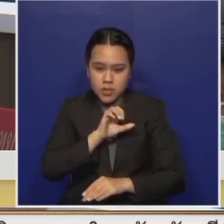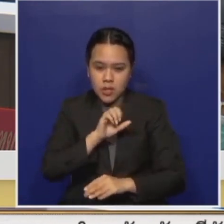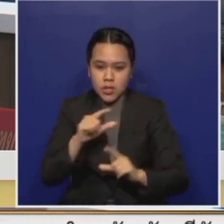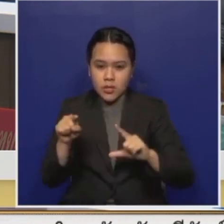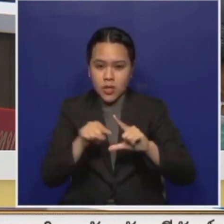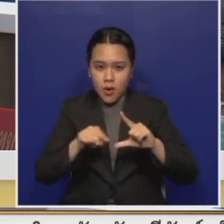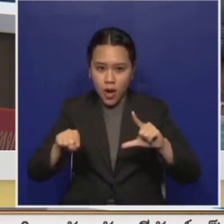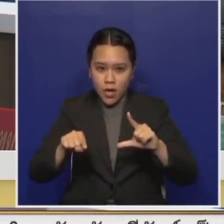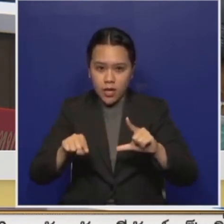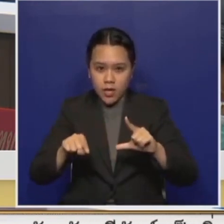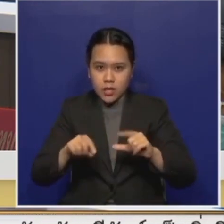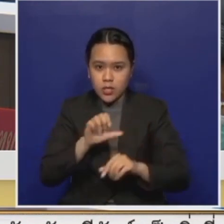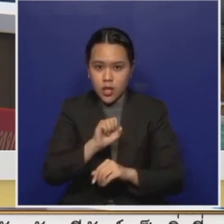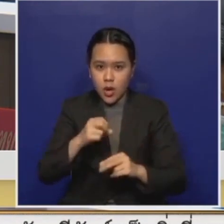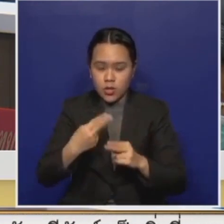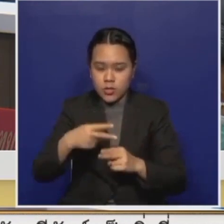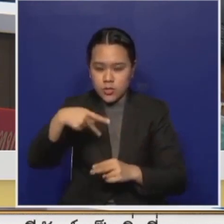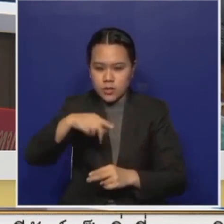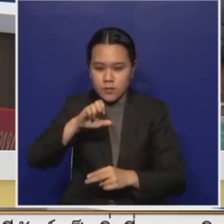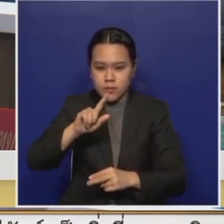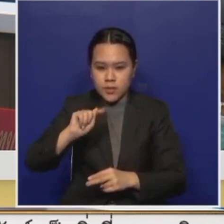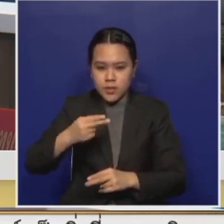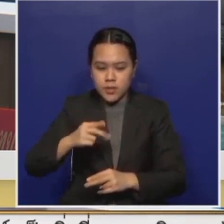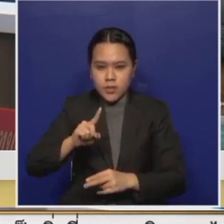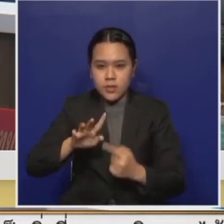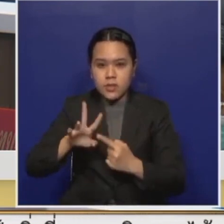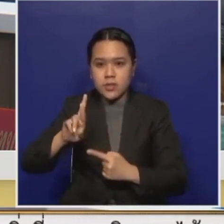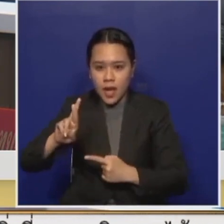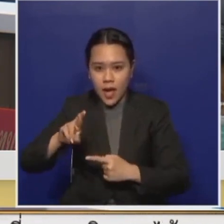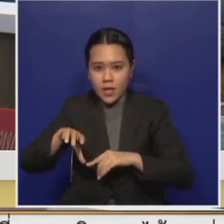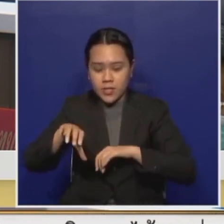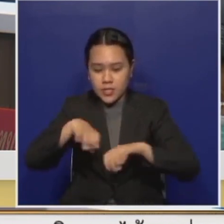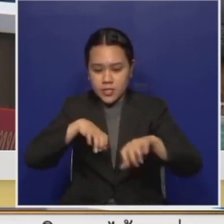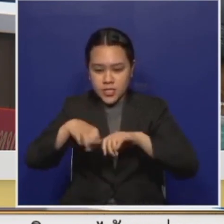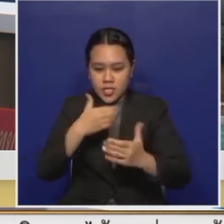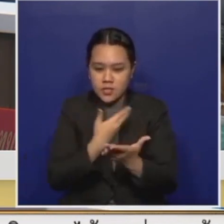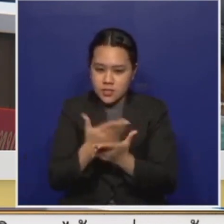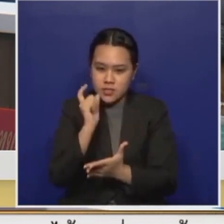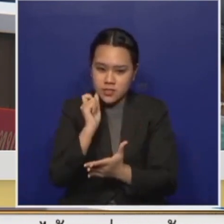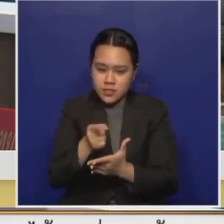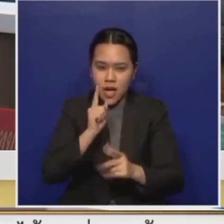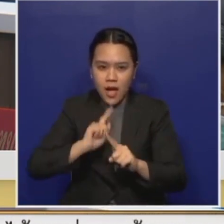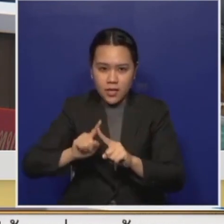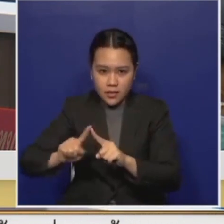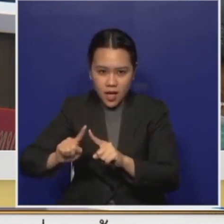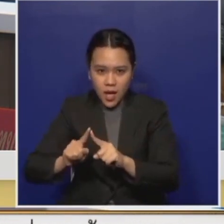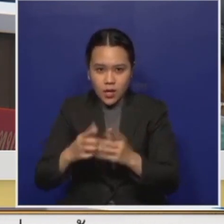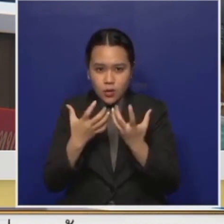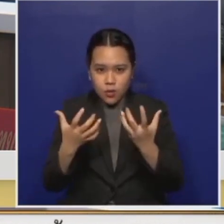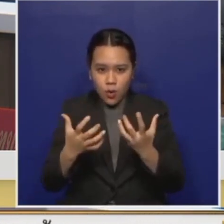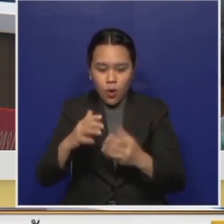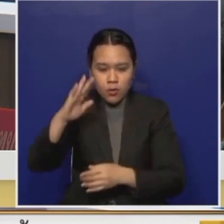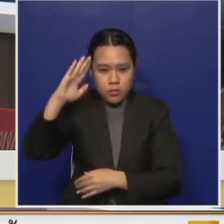กขนมาเรื่องการจัดซือจัดจ้างการแวงหาผประยะท์ของเคื่องแต่งกาย เคื่องใช้ไมสวยต่ๆในdingsเทพ